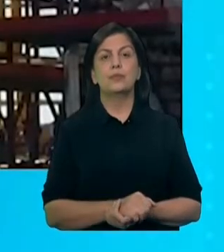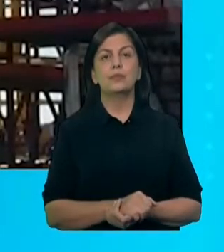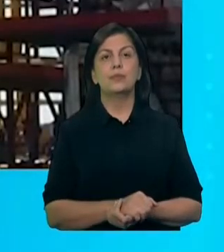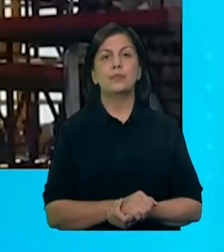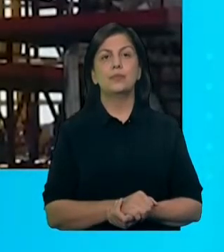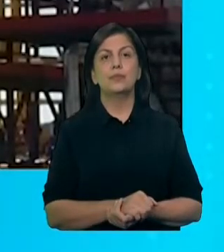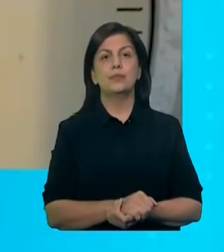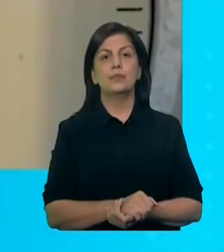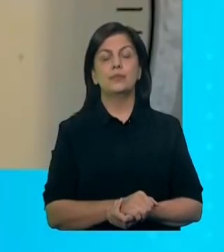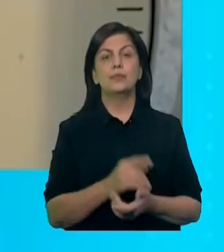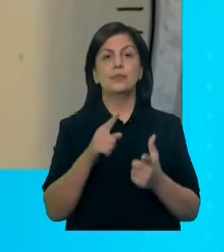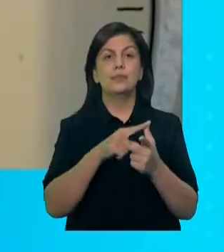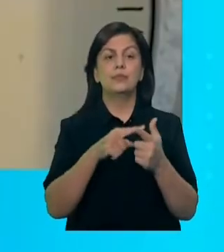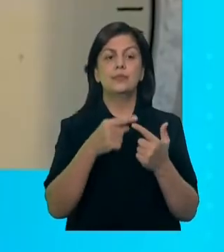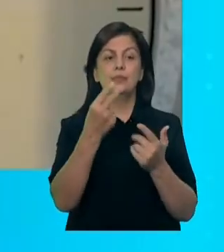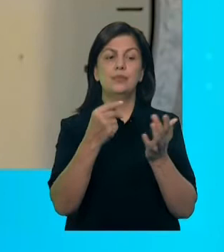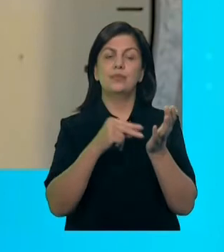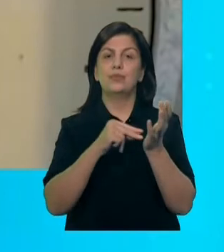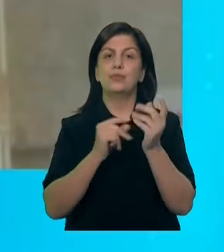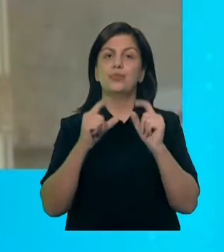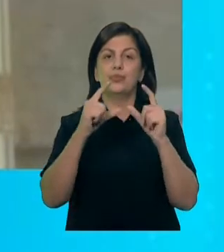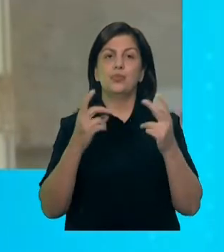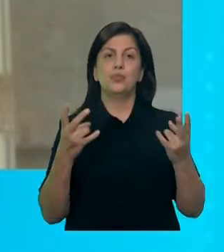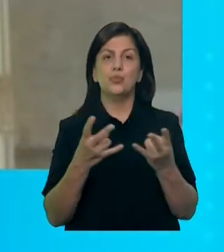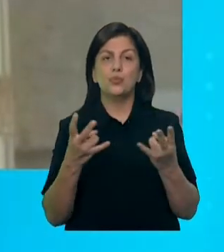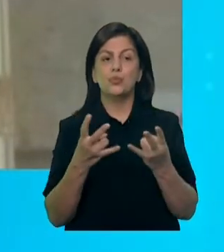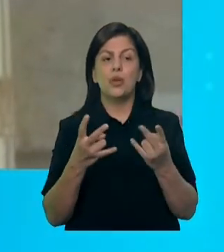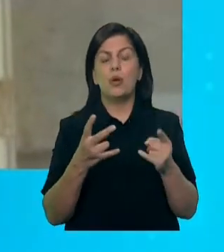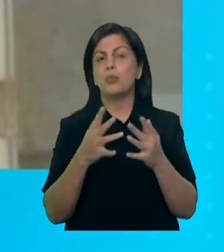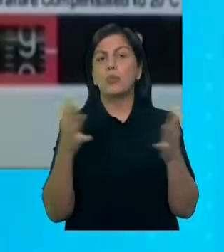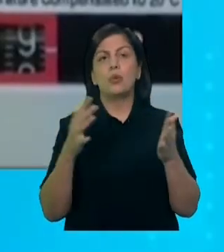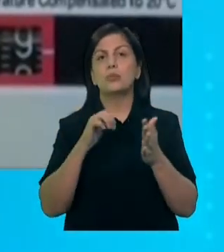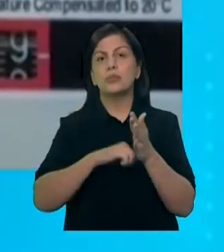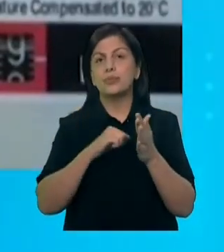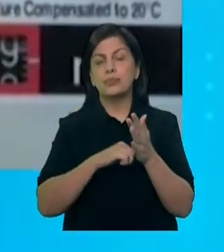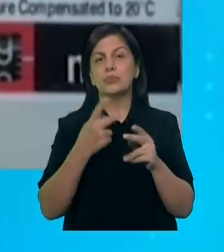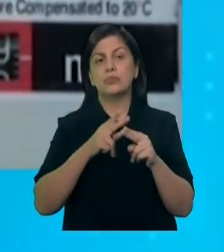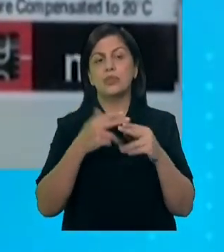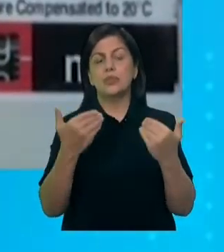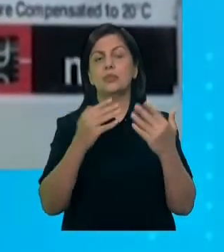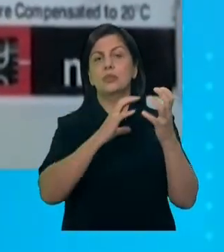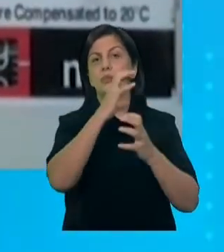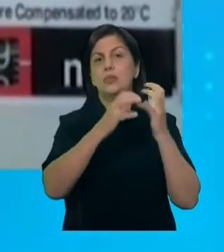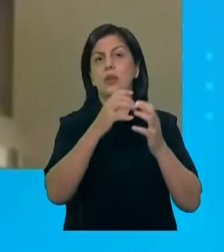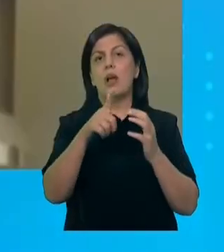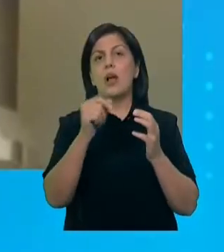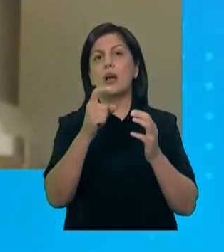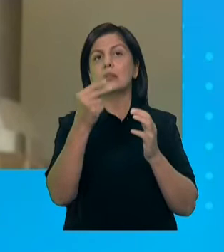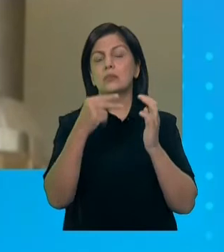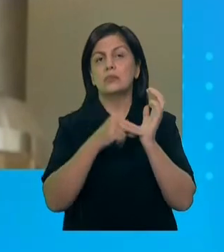ki, qiymət artımı baş verməlidir. Qiymət artımının da əsas səbəbi də bu görünür. Hazırda dünyada qaz qiymətləri